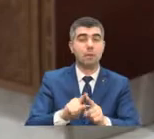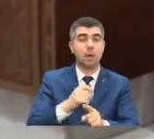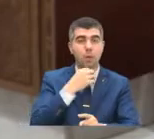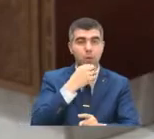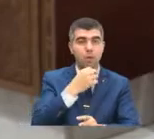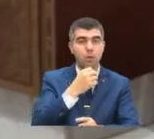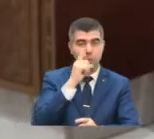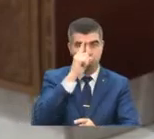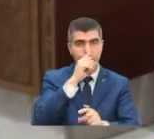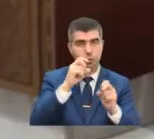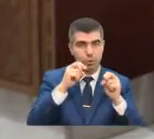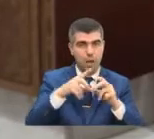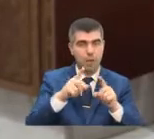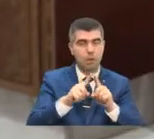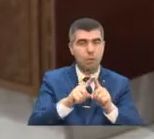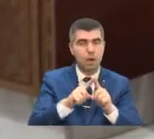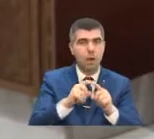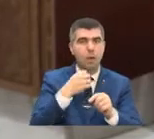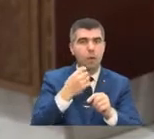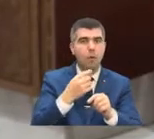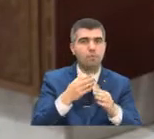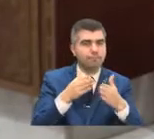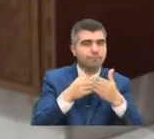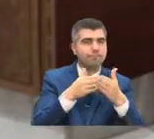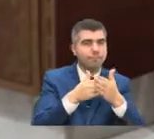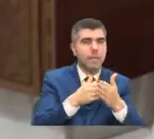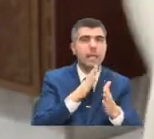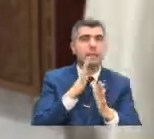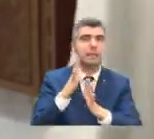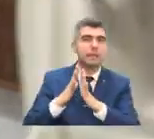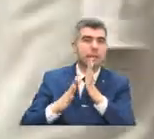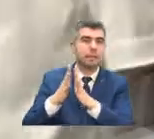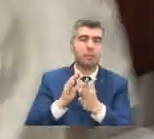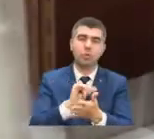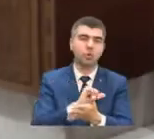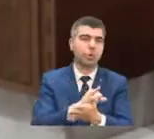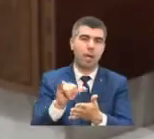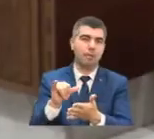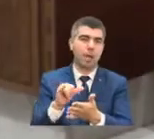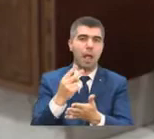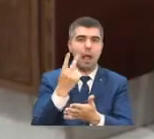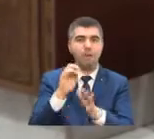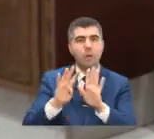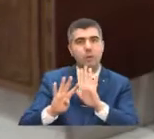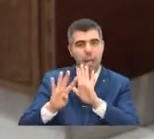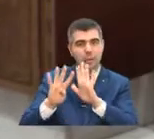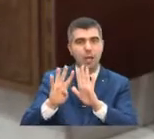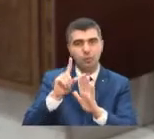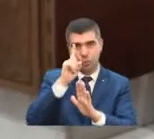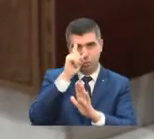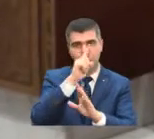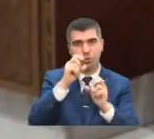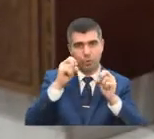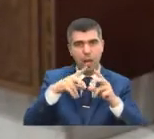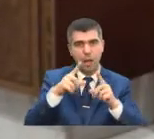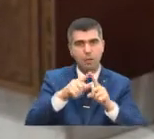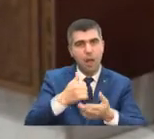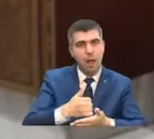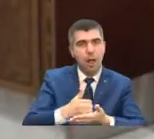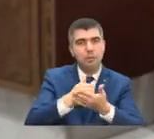واحد العدد ديال العراقيل أمام هذه المسألة، وإن شاء الله في 2019 أولي نعطي واحد دفعة قوية لهذه